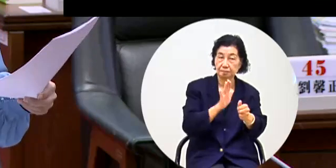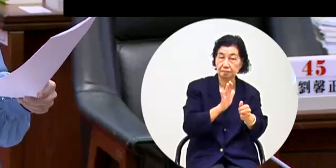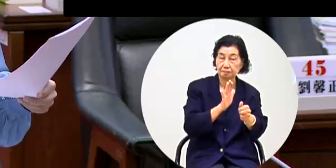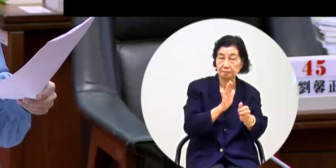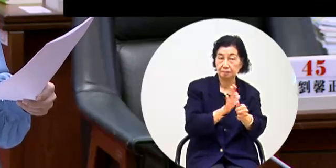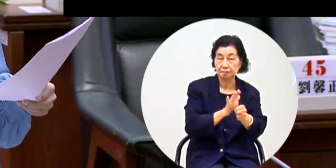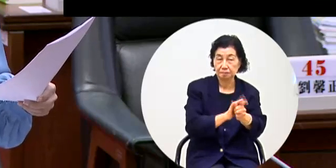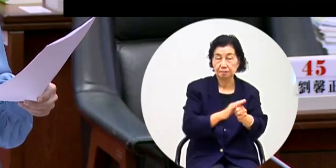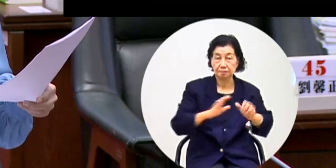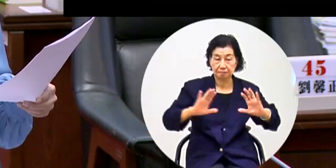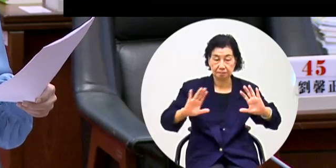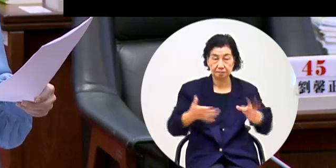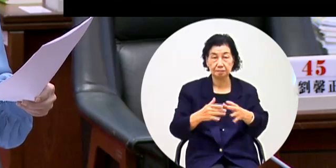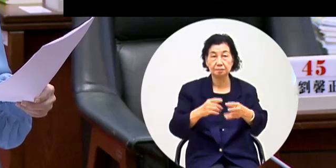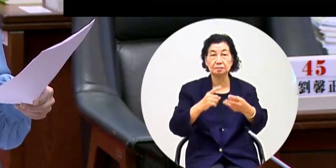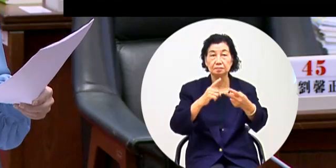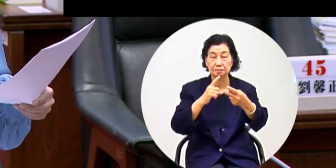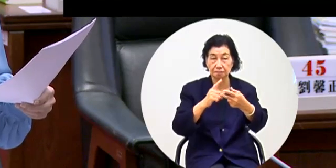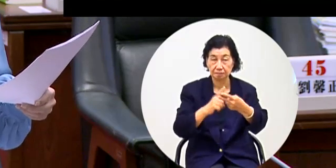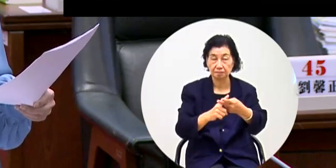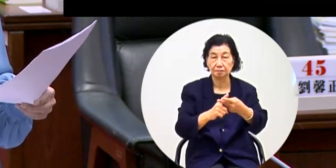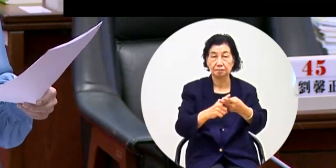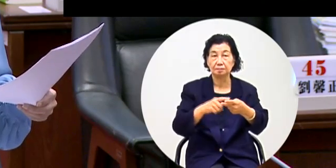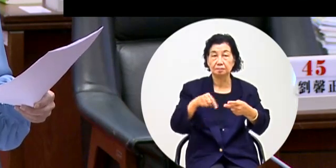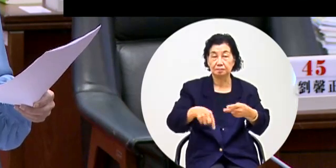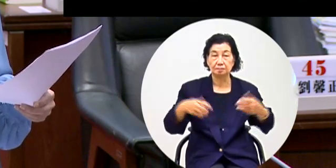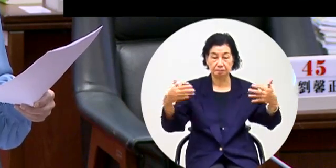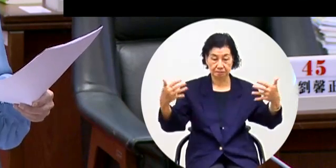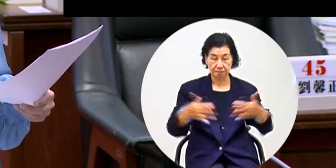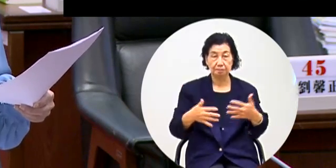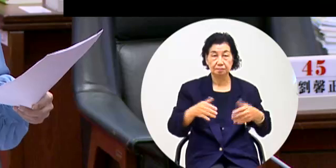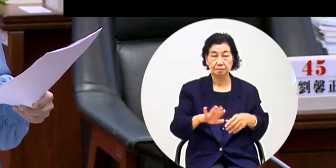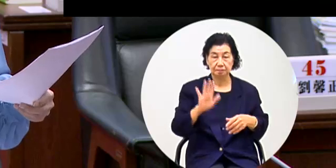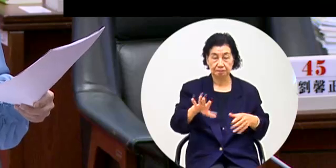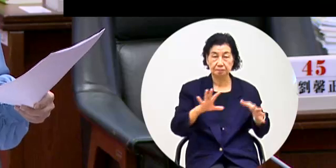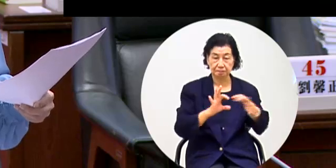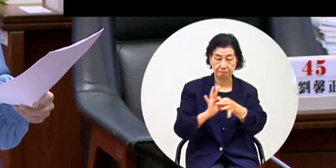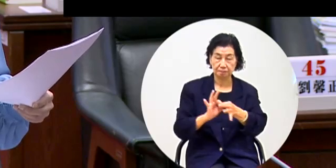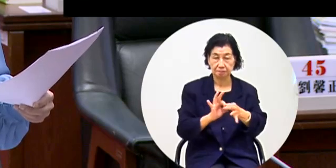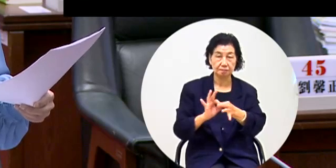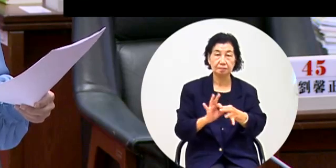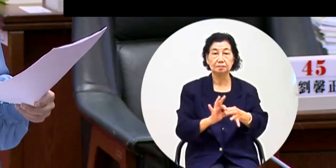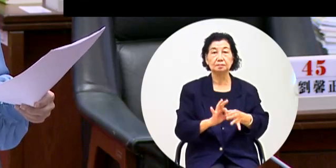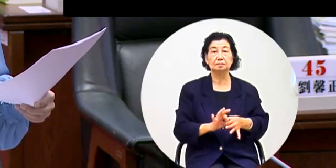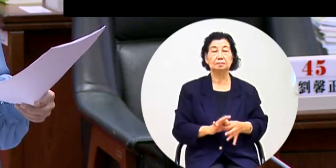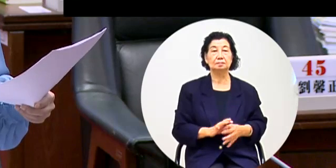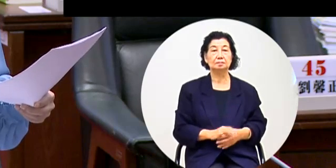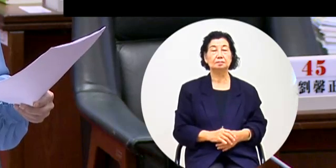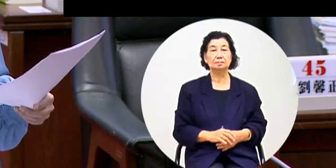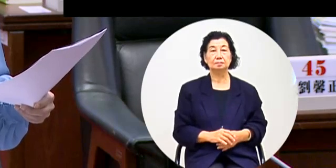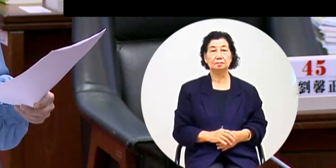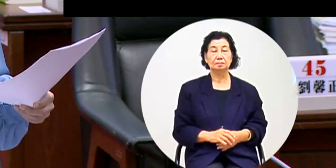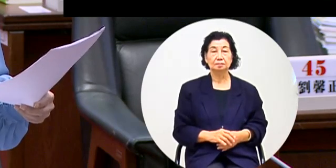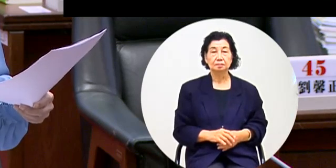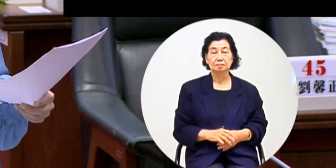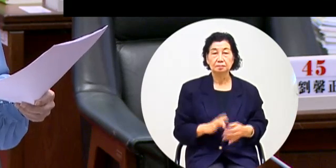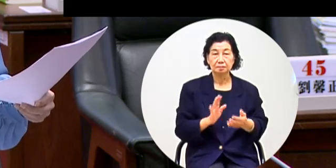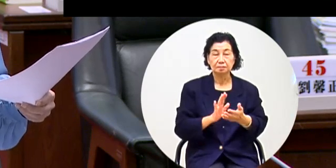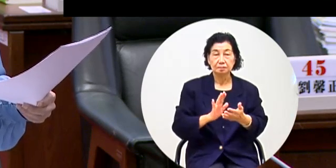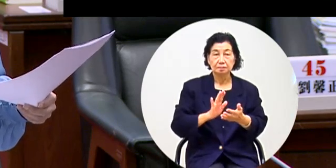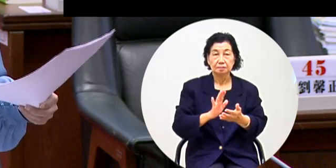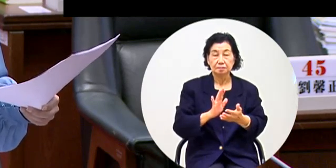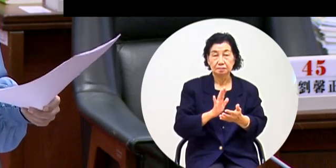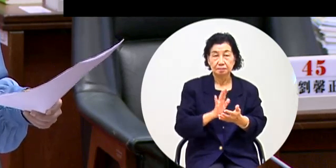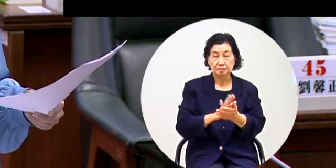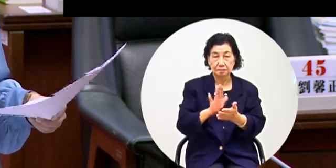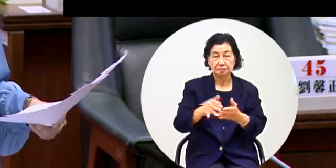里，这个时候我们都会牵涉到这个问题。那高雄市将来的人口怎么发展，到底会增加到什么程度，这也是